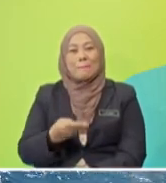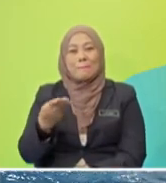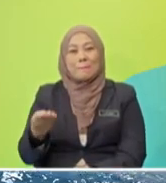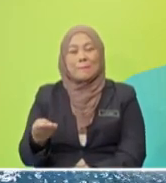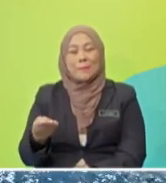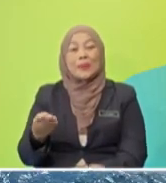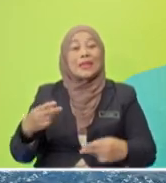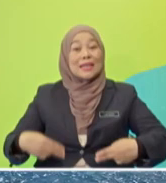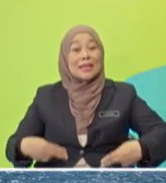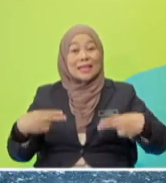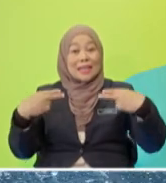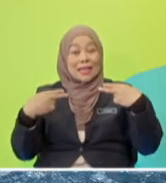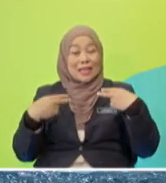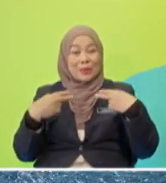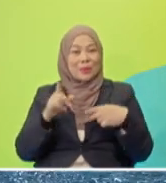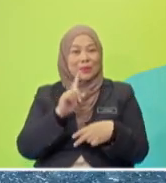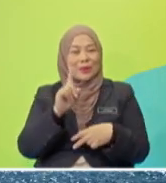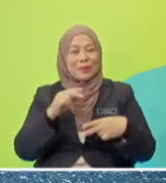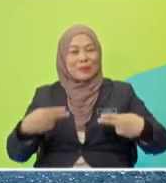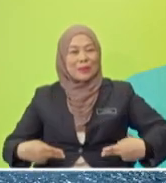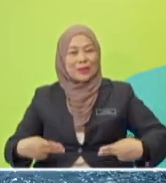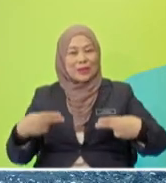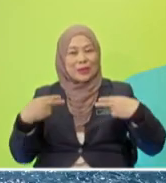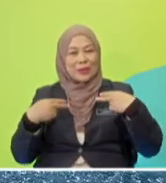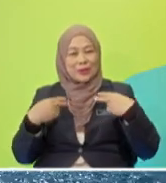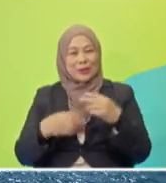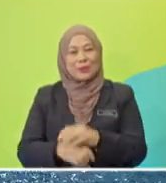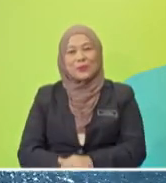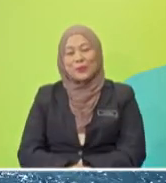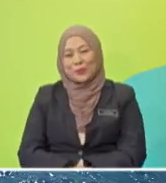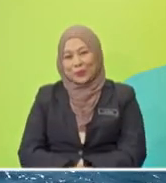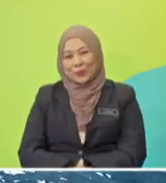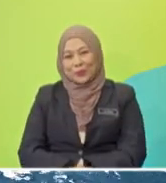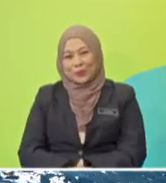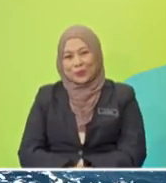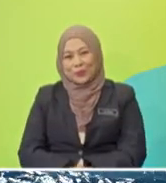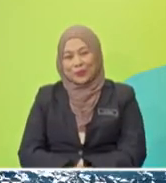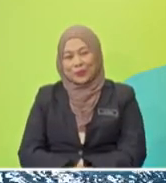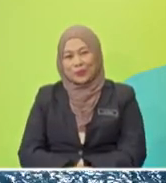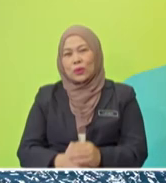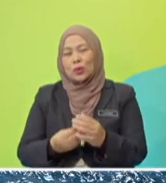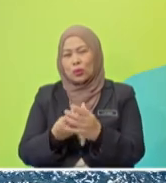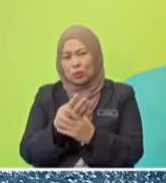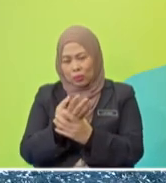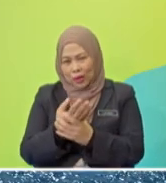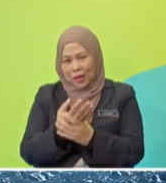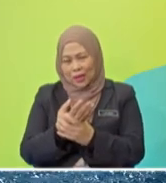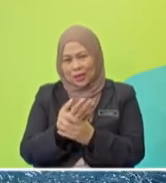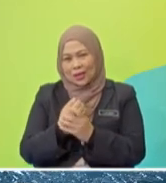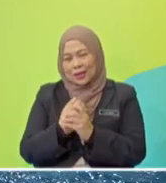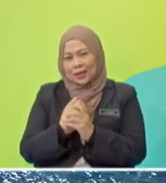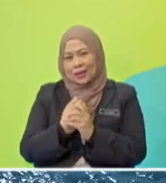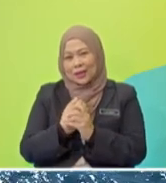hidup Oke kalau di awalnya tadi tumbuhan adalah benda hidup jadi